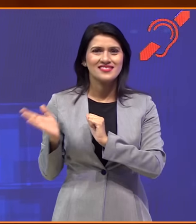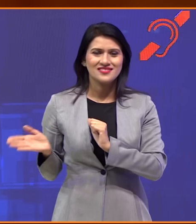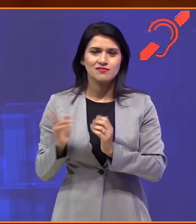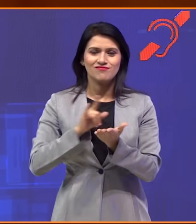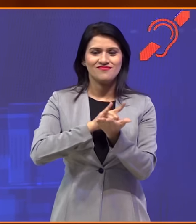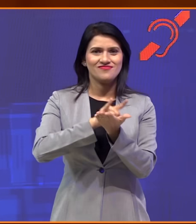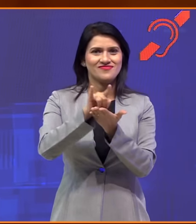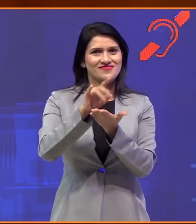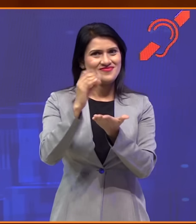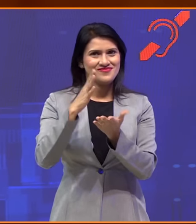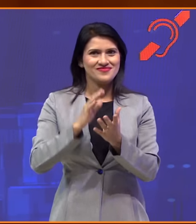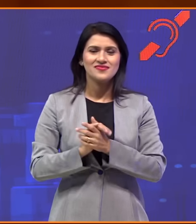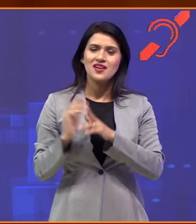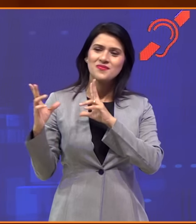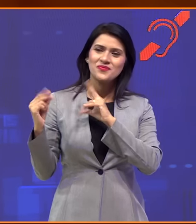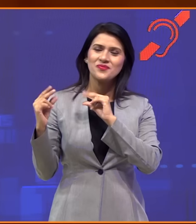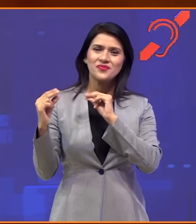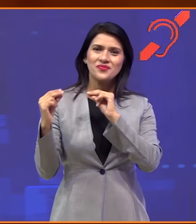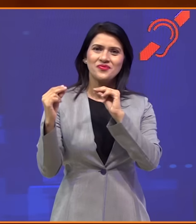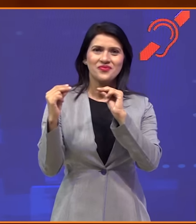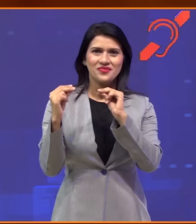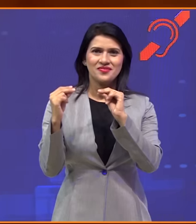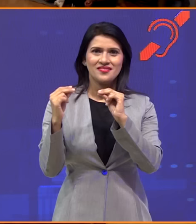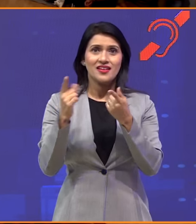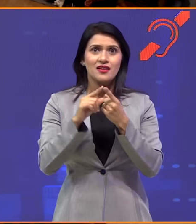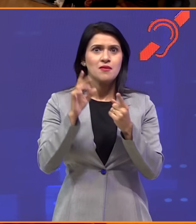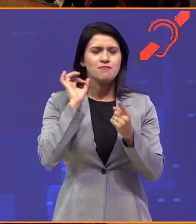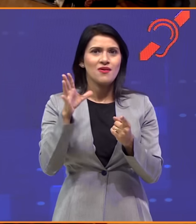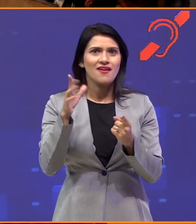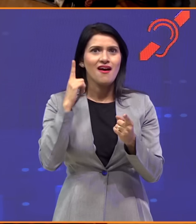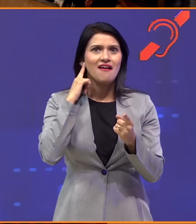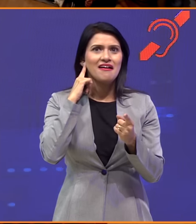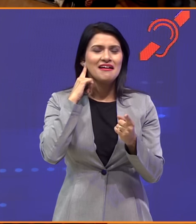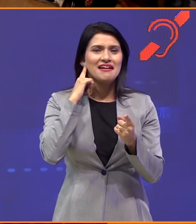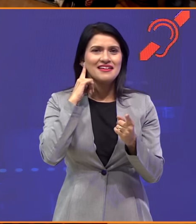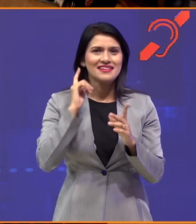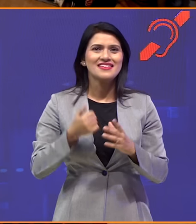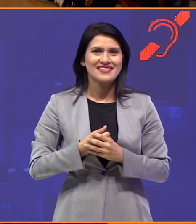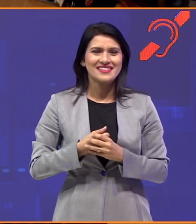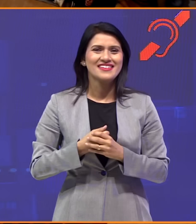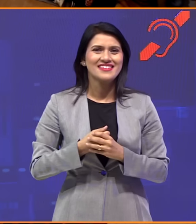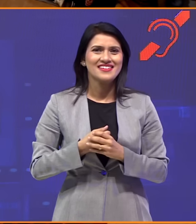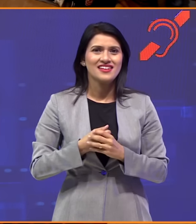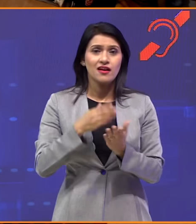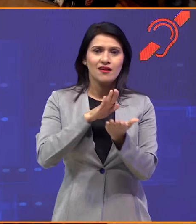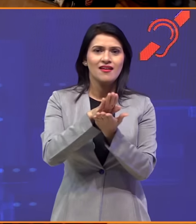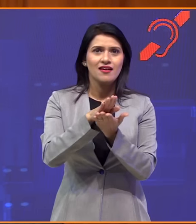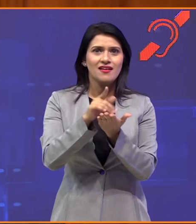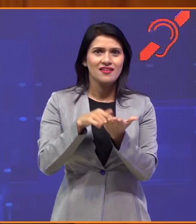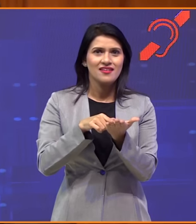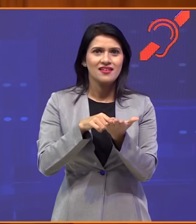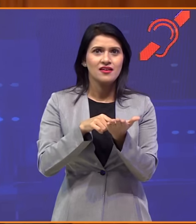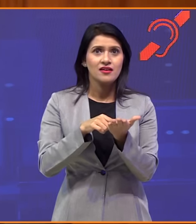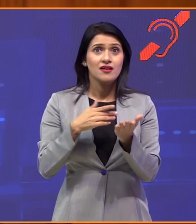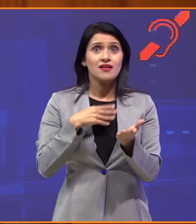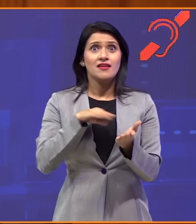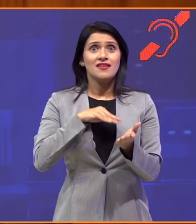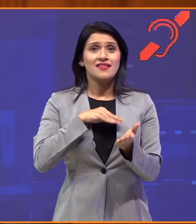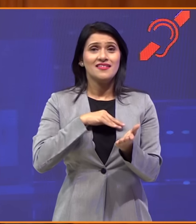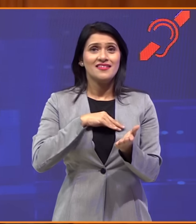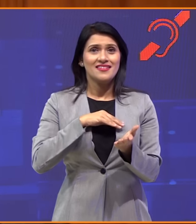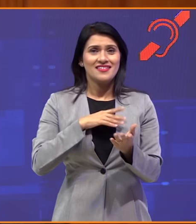उड़ी आपस में हम लोग बातचीत कर रहे थे अचानक से आवाज आई वो हिली और इधर इधर मैं घबराया